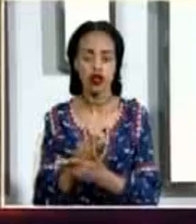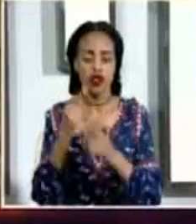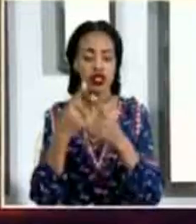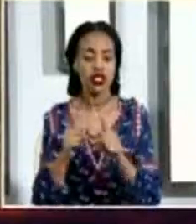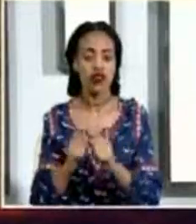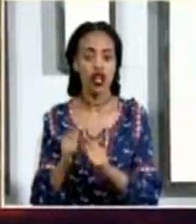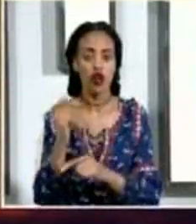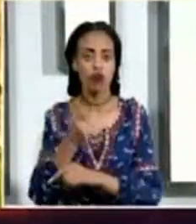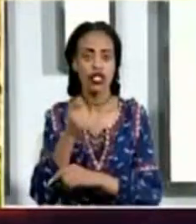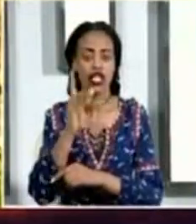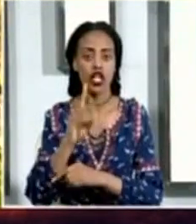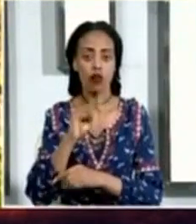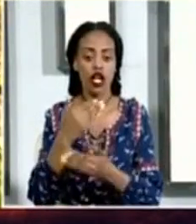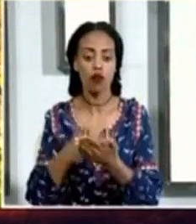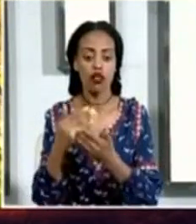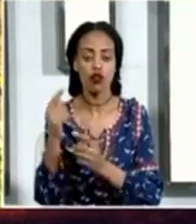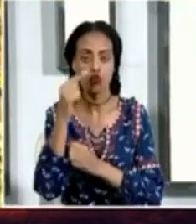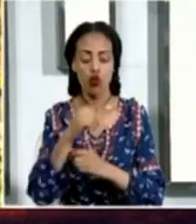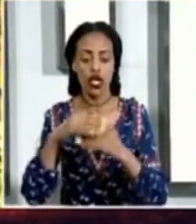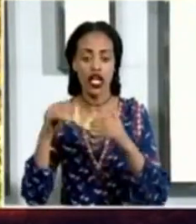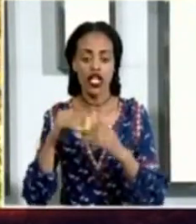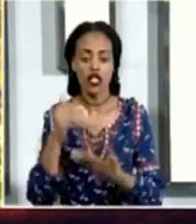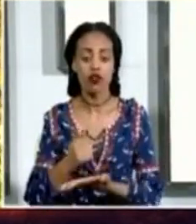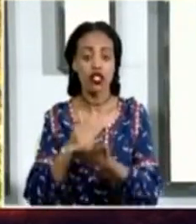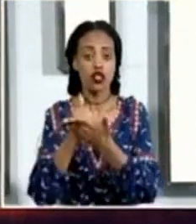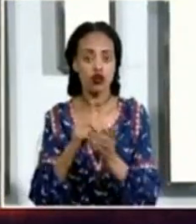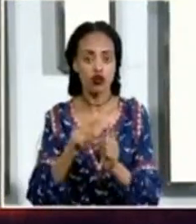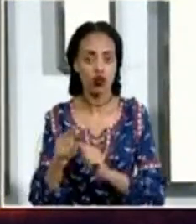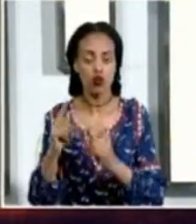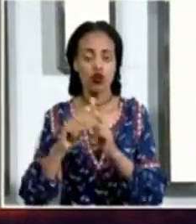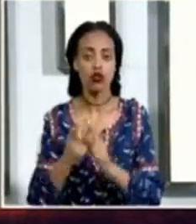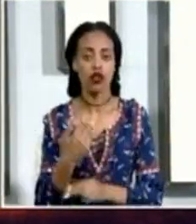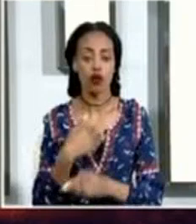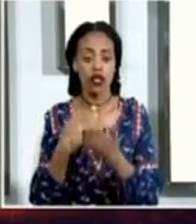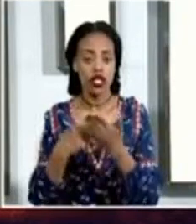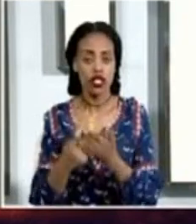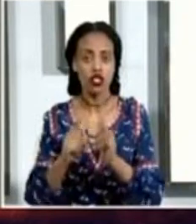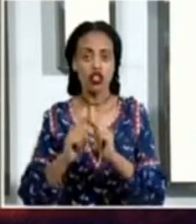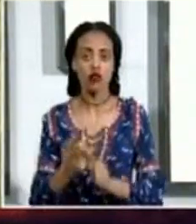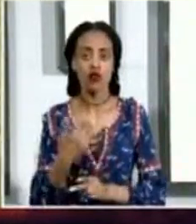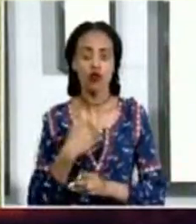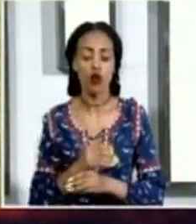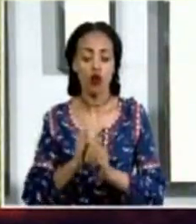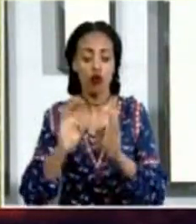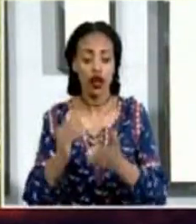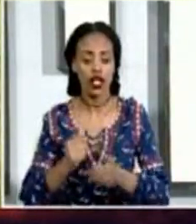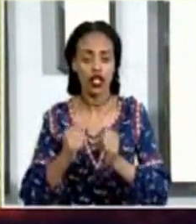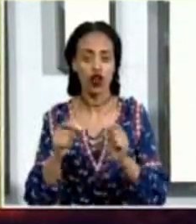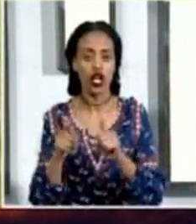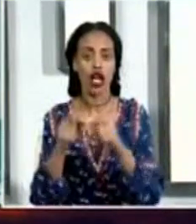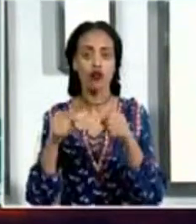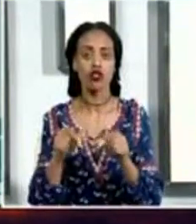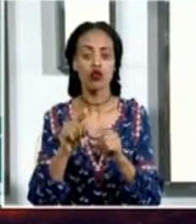ንዝተፈላለዩ መንፀጊ ኬሚካላት መግዝእ ዝውዕል ገንዘብ ከወፊ እውን ጀሚሮም ኣለዉ። እዚ ተጀሚሩ ዘሎ ወፍያ ተጠናኺሩ ከም ዝቕፅልን